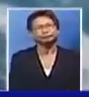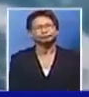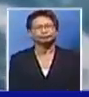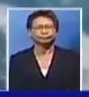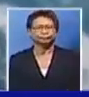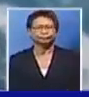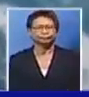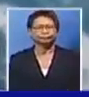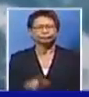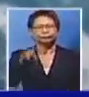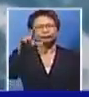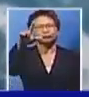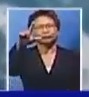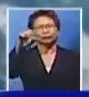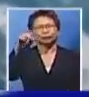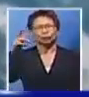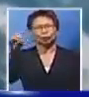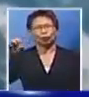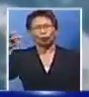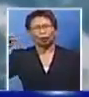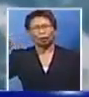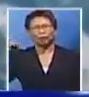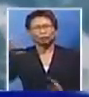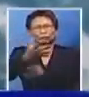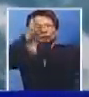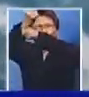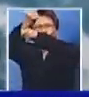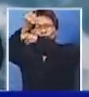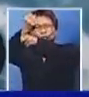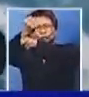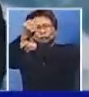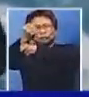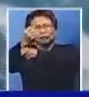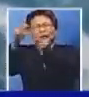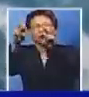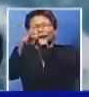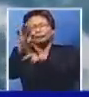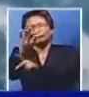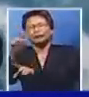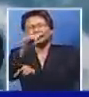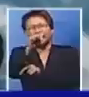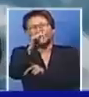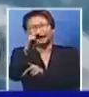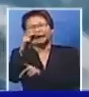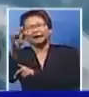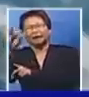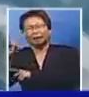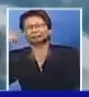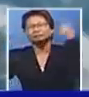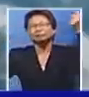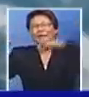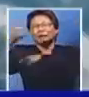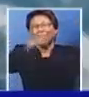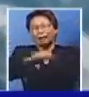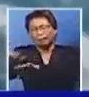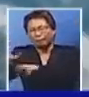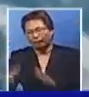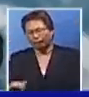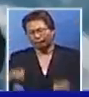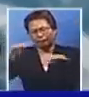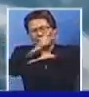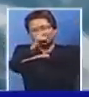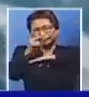Felda Lok Hang Selatan dinobatkan sebagai juara anugerah keceriaan Kampung Felda AKKF sempena sambutan Hari Peneroka